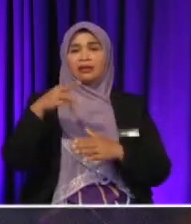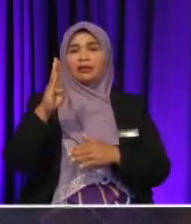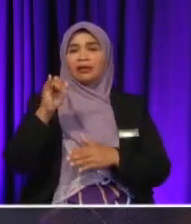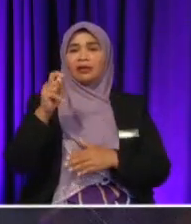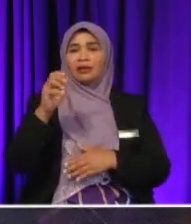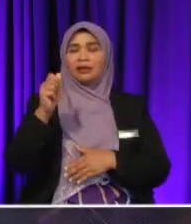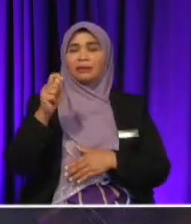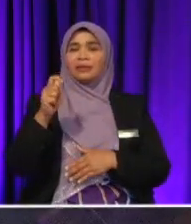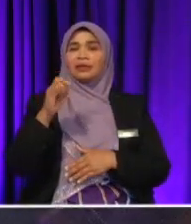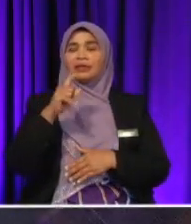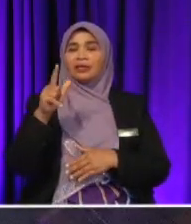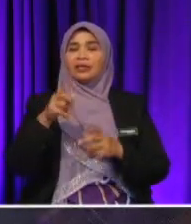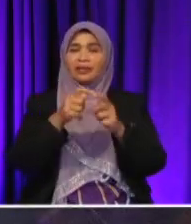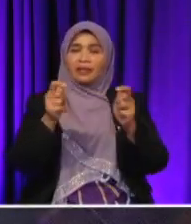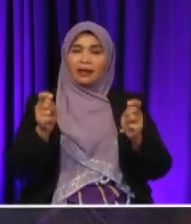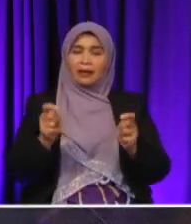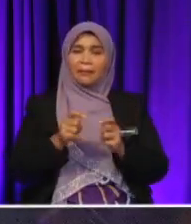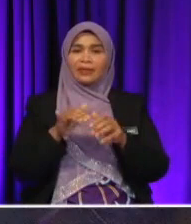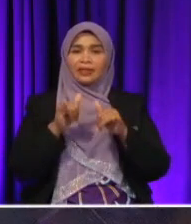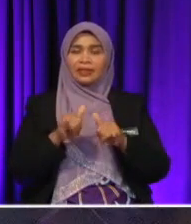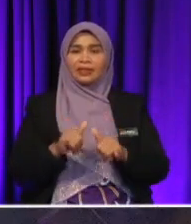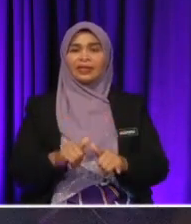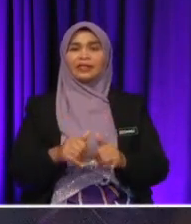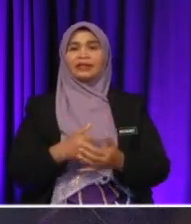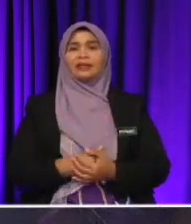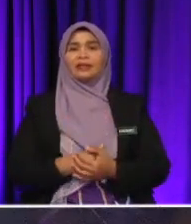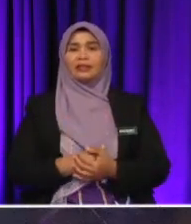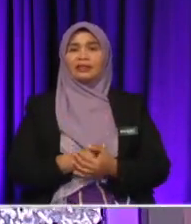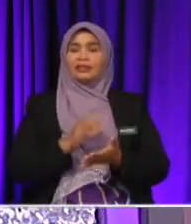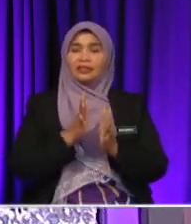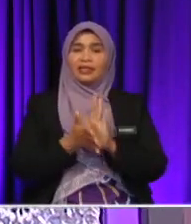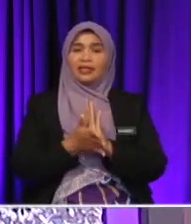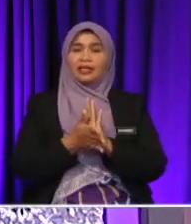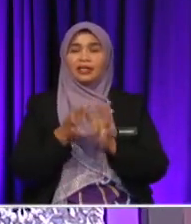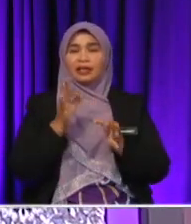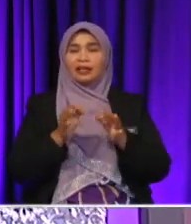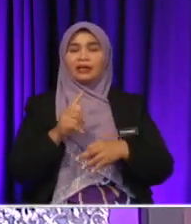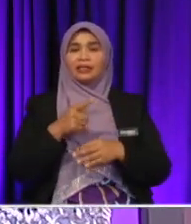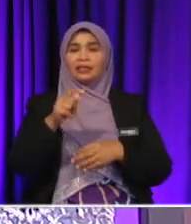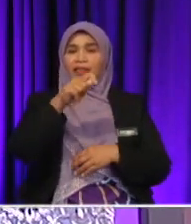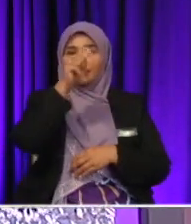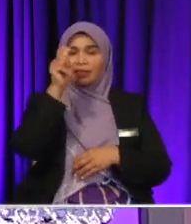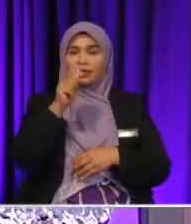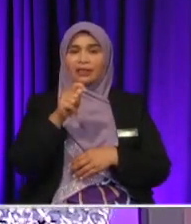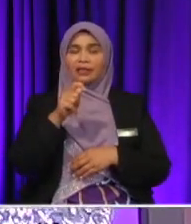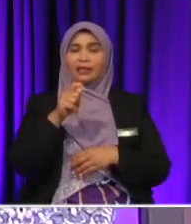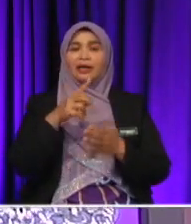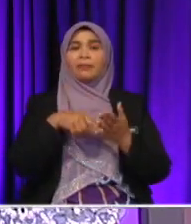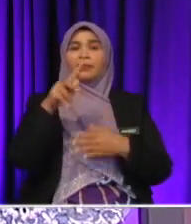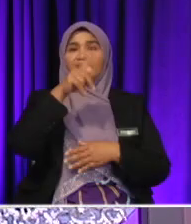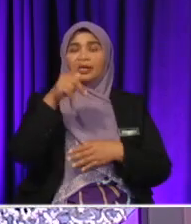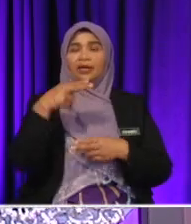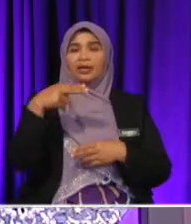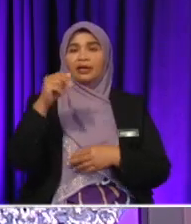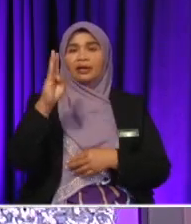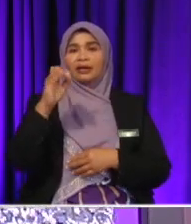ini adalah tempat tinggal jadi kalau kita tanya soal dan bertanya kan Apakah habitat